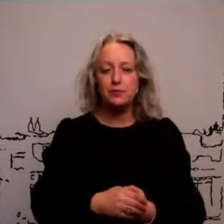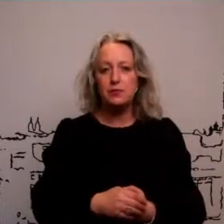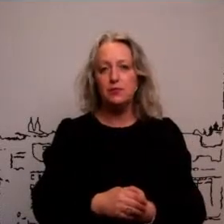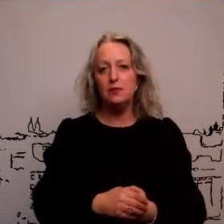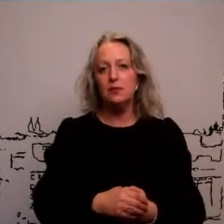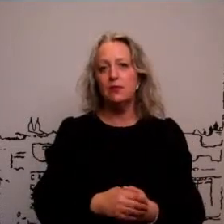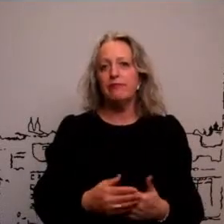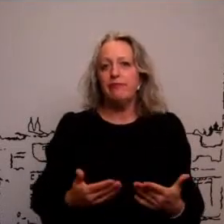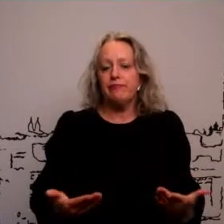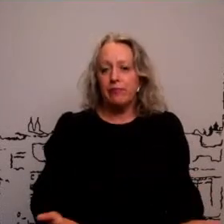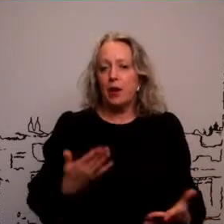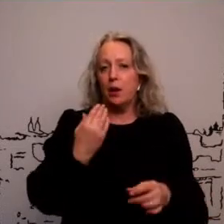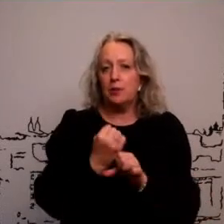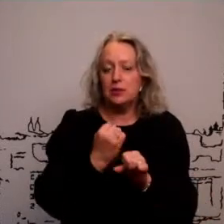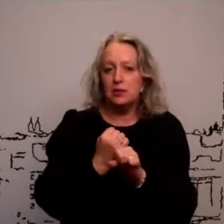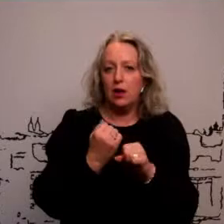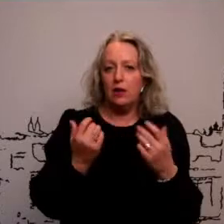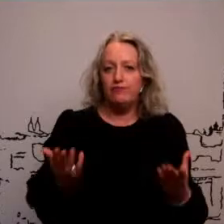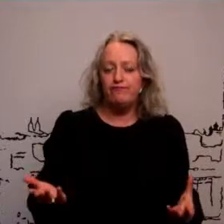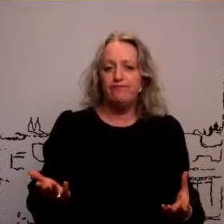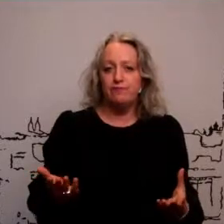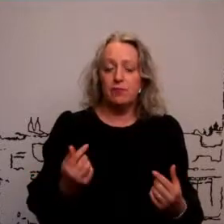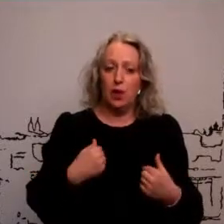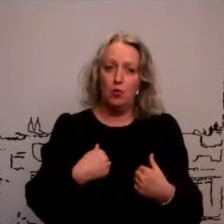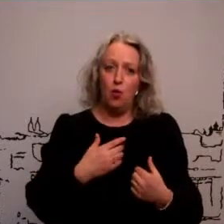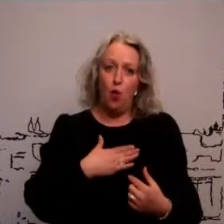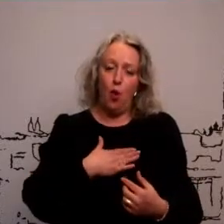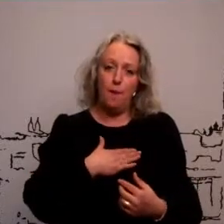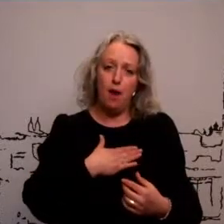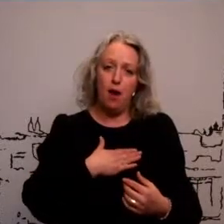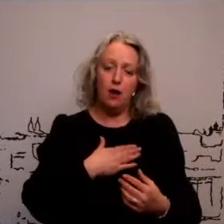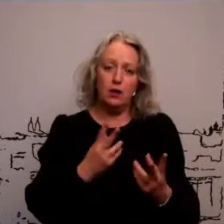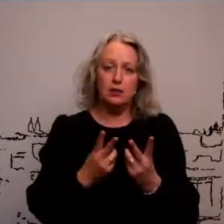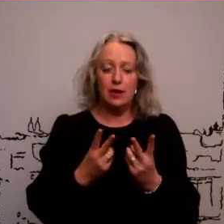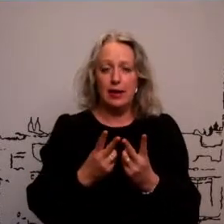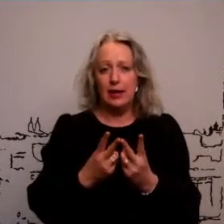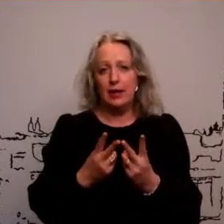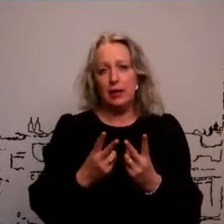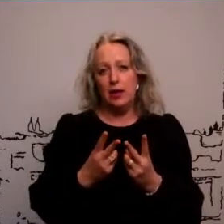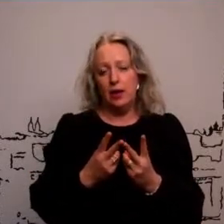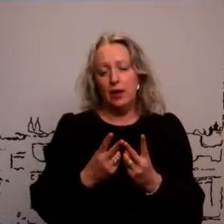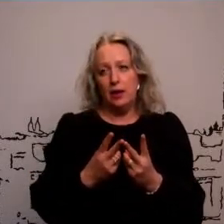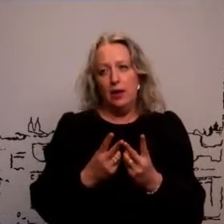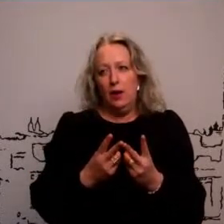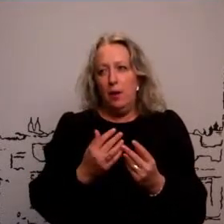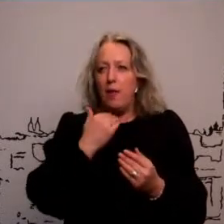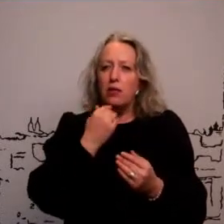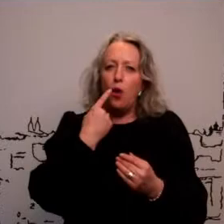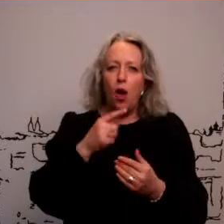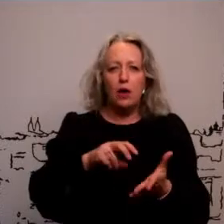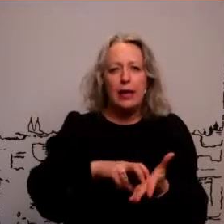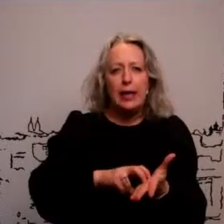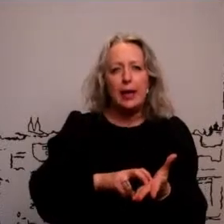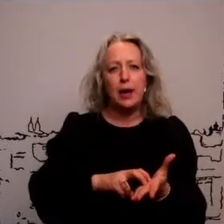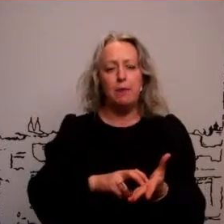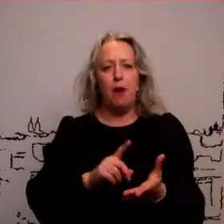ja paratamatult mul endal on selline kerge, noh, ma ei tahaks seda hirmuks nimetada, aga